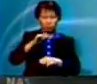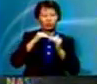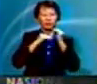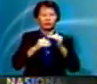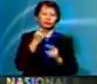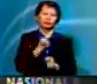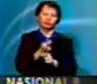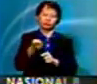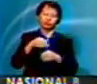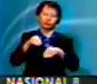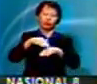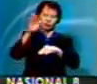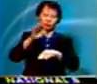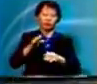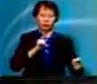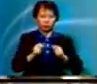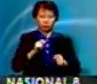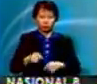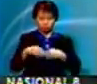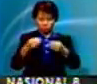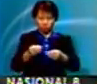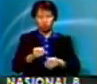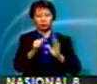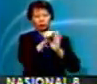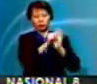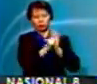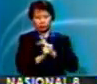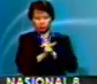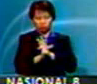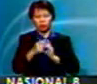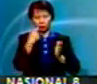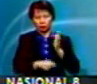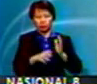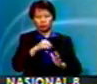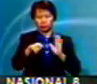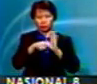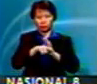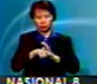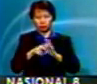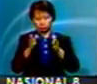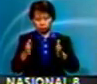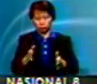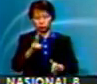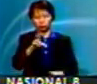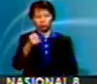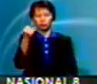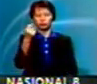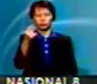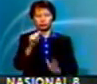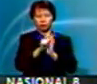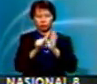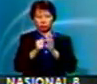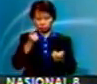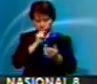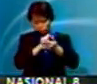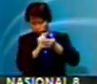yang ditetapkan. Tindakan dikenakan di bawah Akta Kawalan Harga dan Anti Pencatutan 2011, Akta Timbang